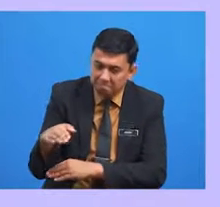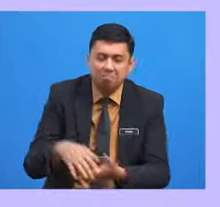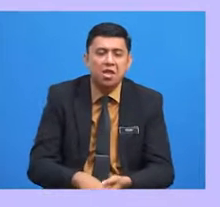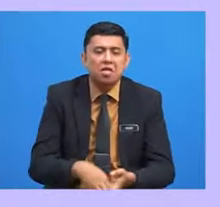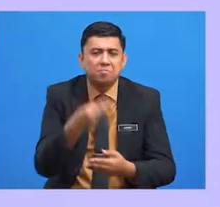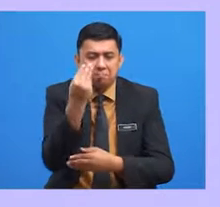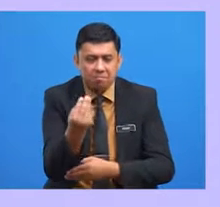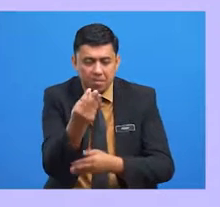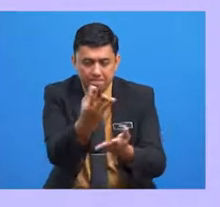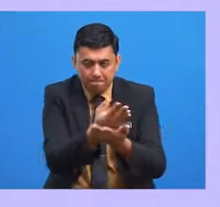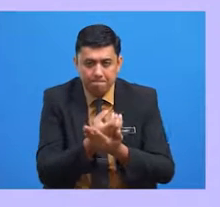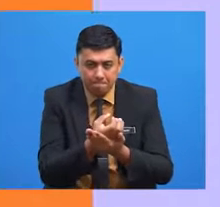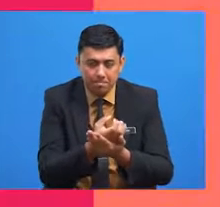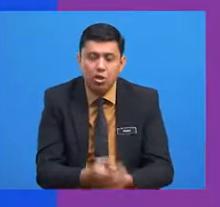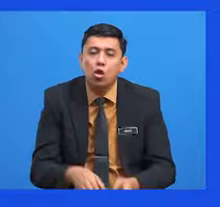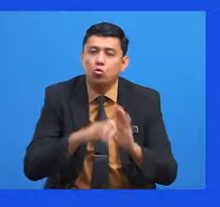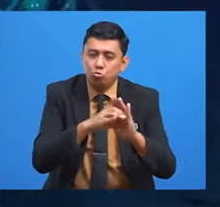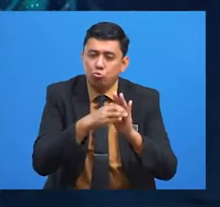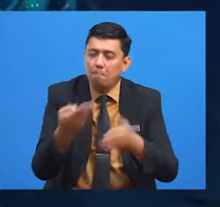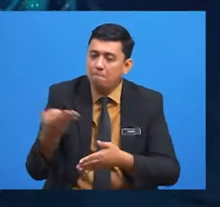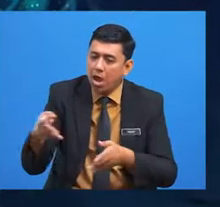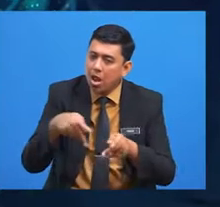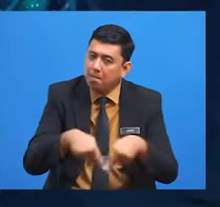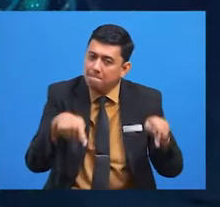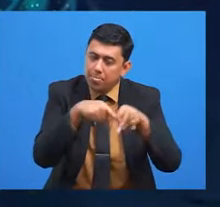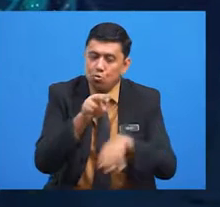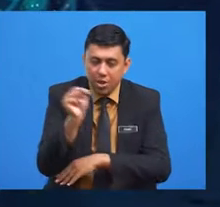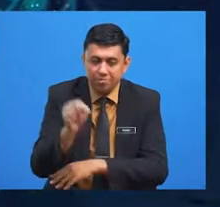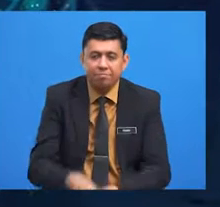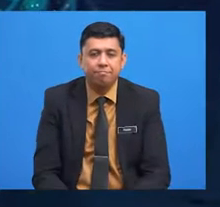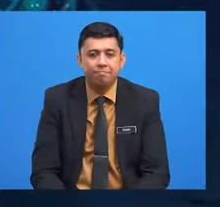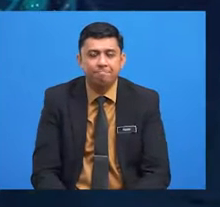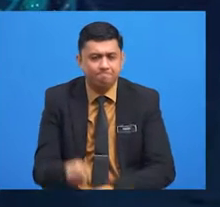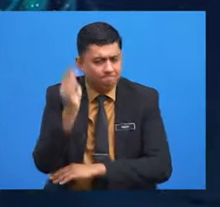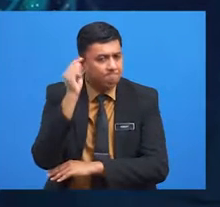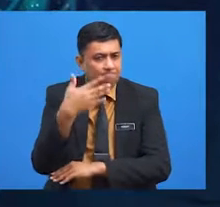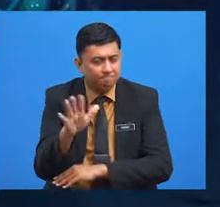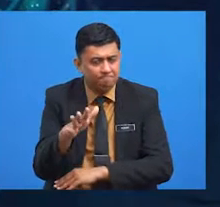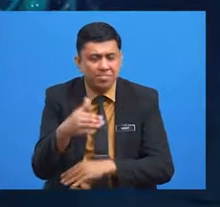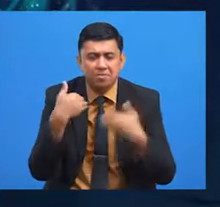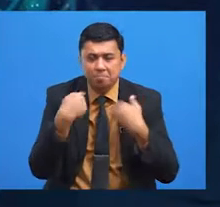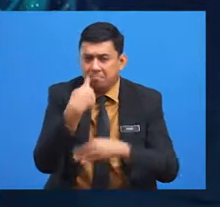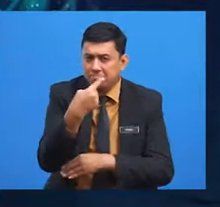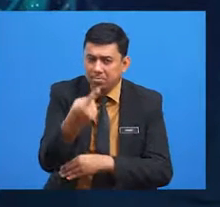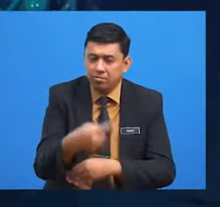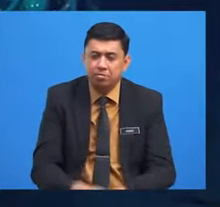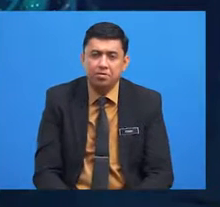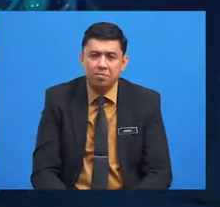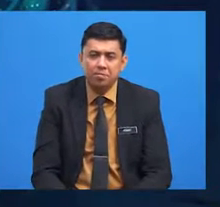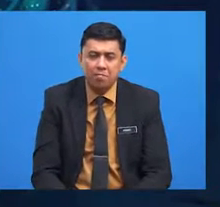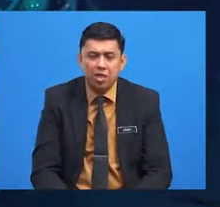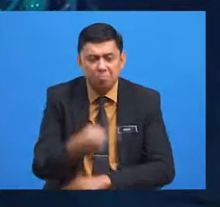Contoh seperti barang keperluan. Baik, murid-murid, sebentar tadi saya ada menyebut perkataan